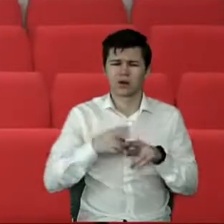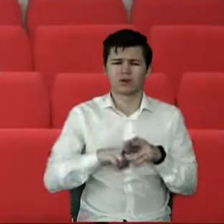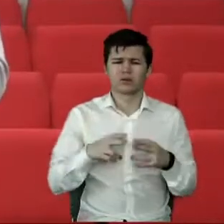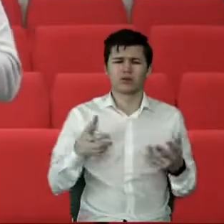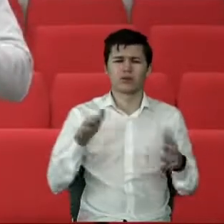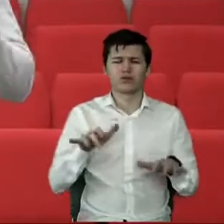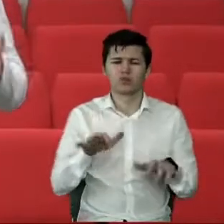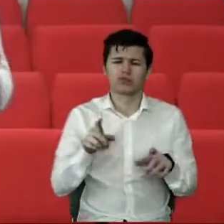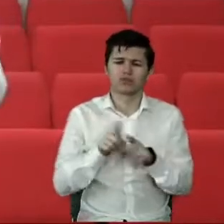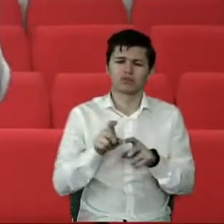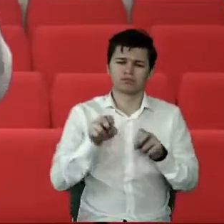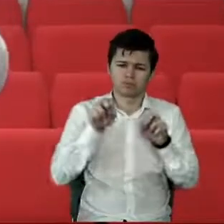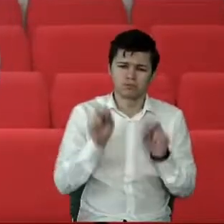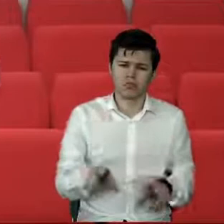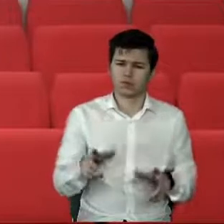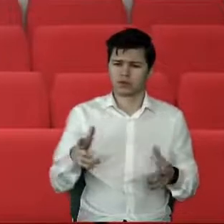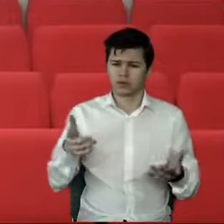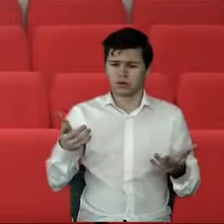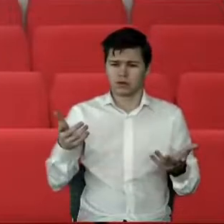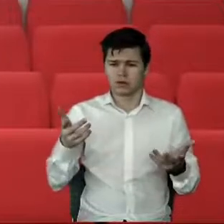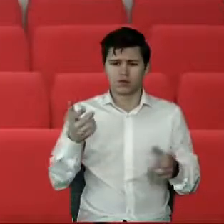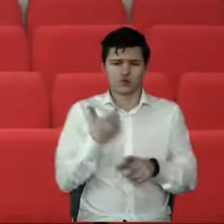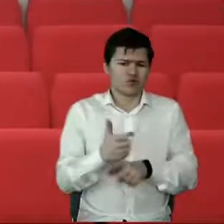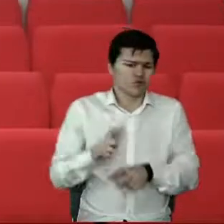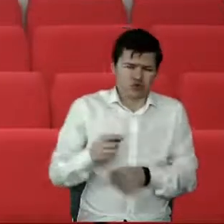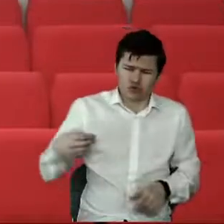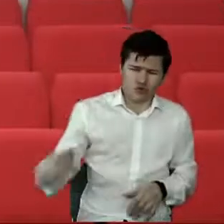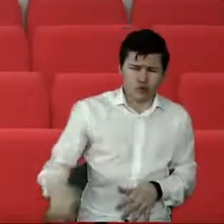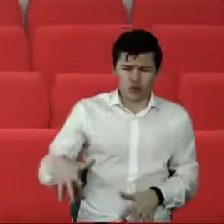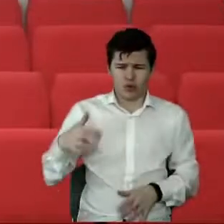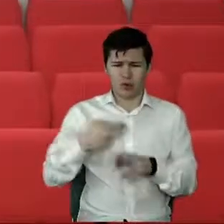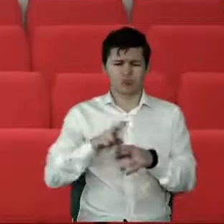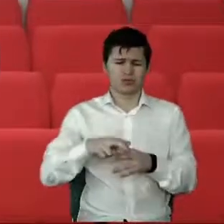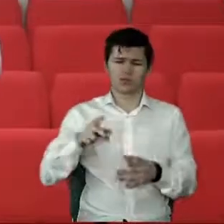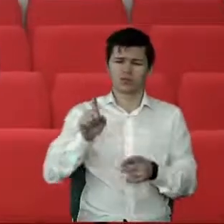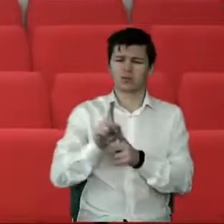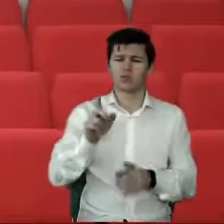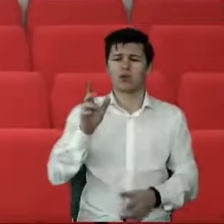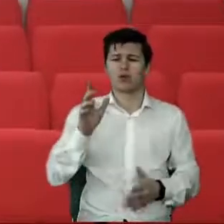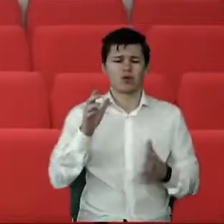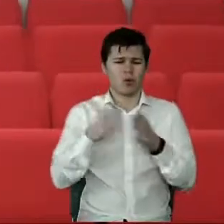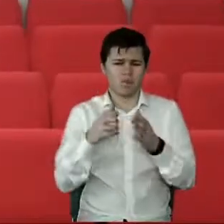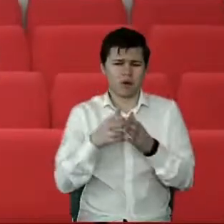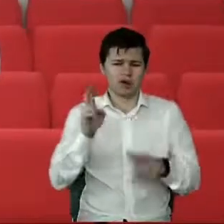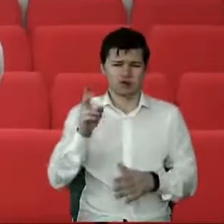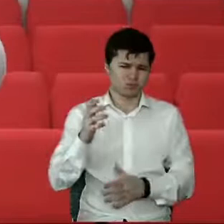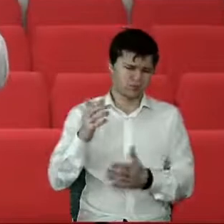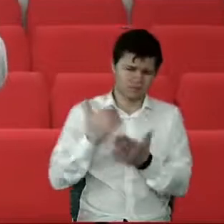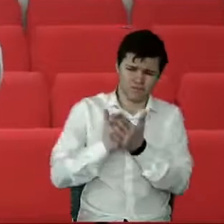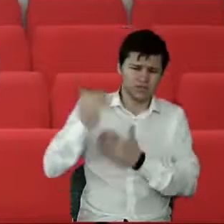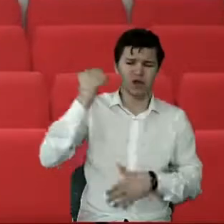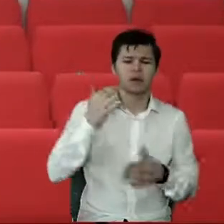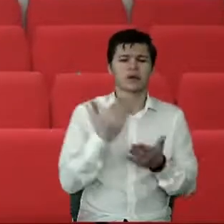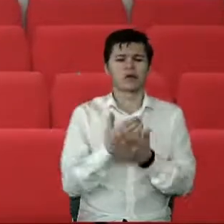Эти суперкомпьютеры строят корпорации, строят страны, они стоят очень много денег. Есть рейтинг, называется там